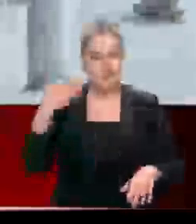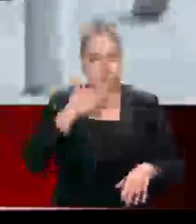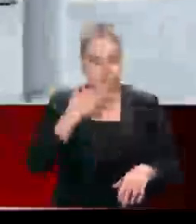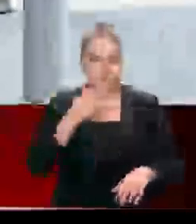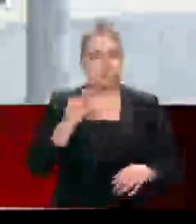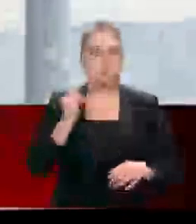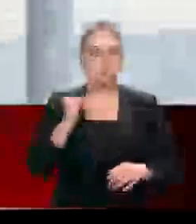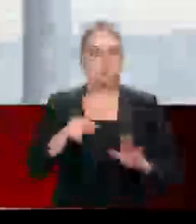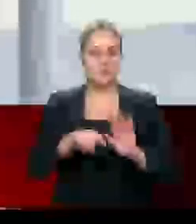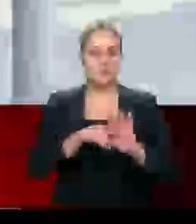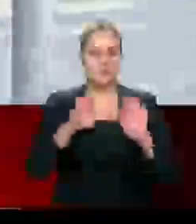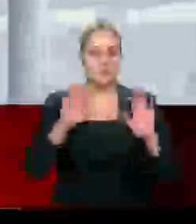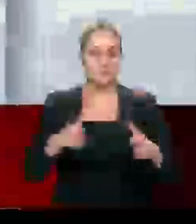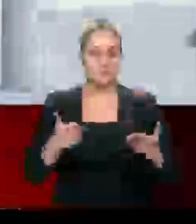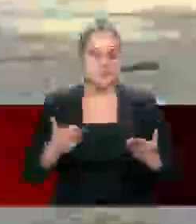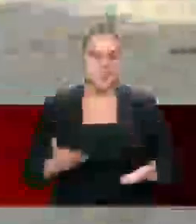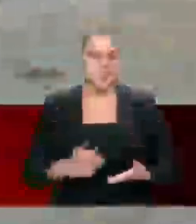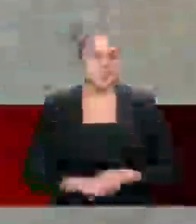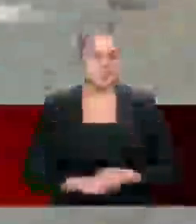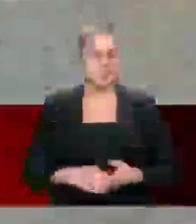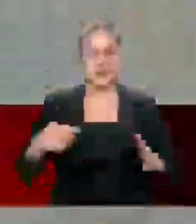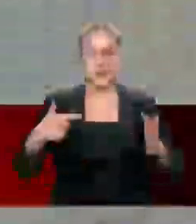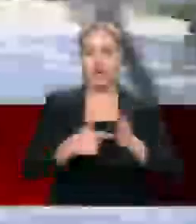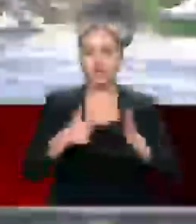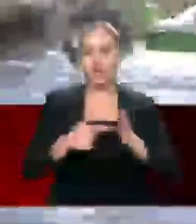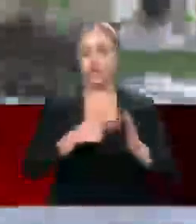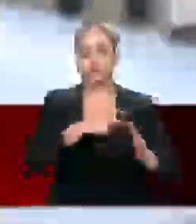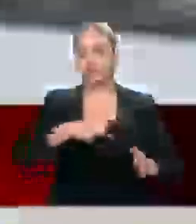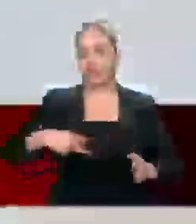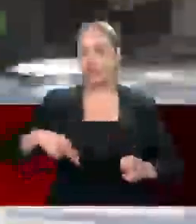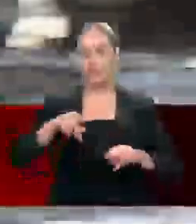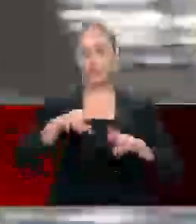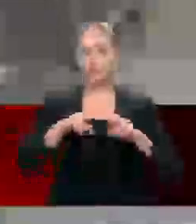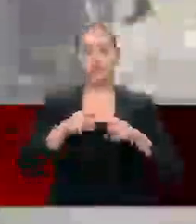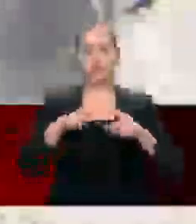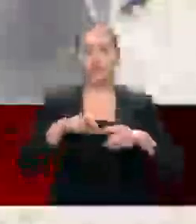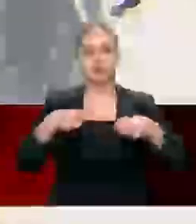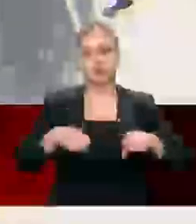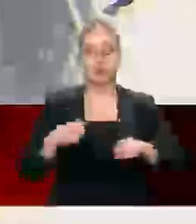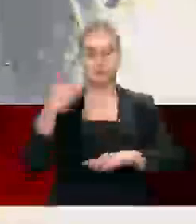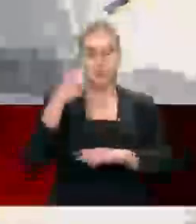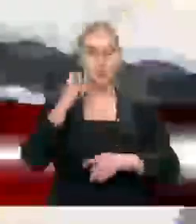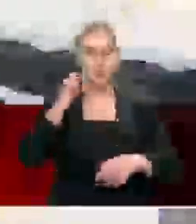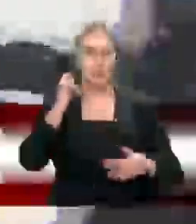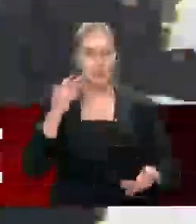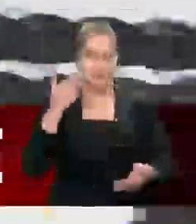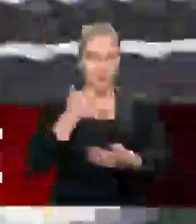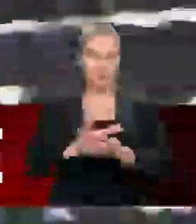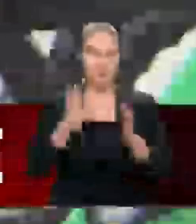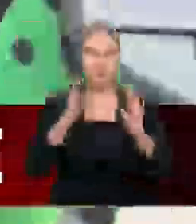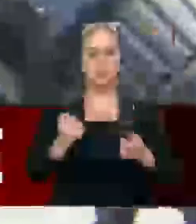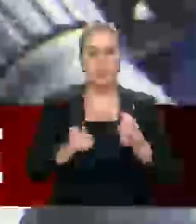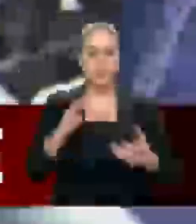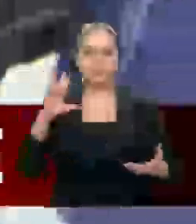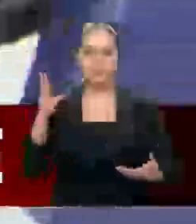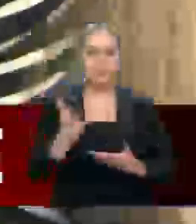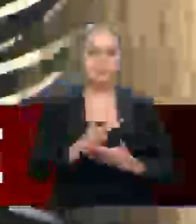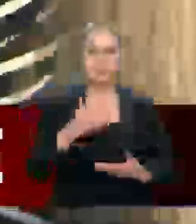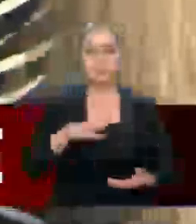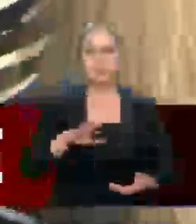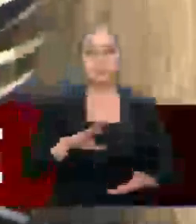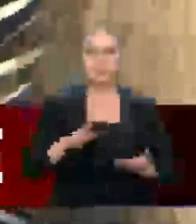bir yandan dezavantaj tabii ki. Kadıköy Belediyesi de o skuter şirketlerine ihtarname gönderdi. Fazla araçların toplanmasını